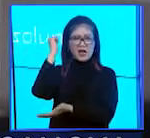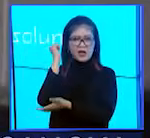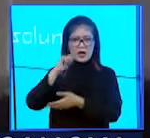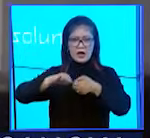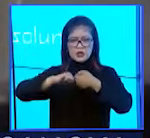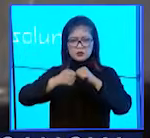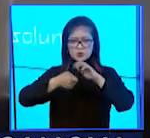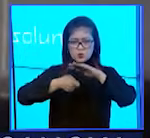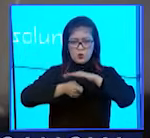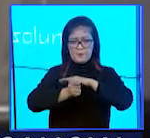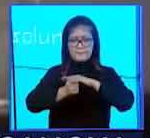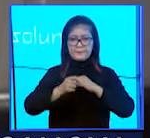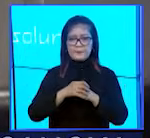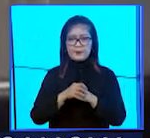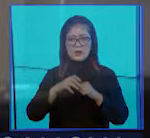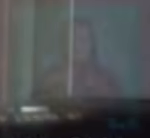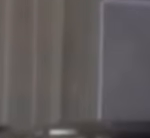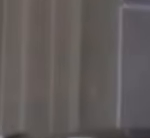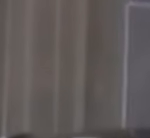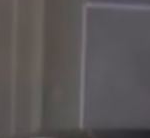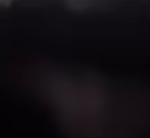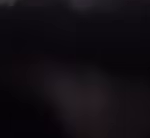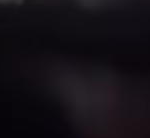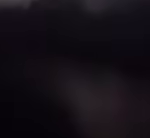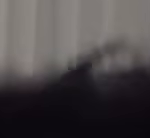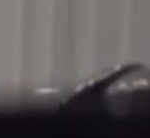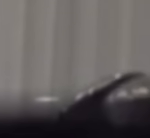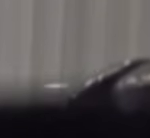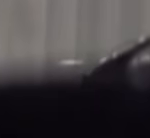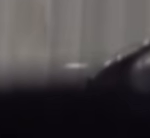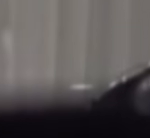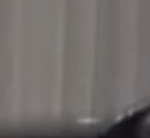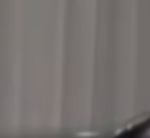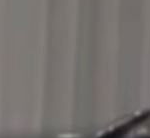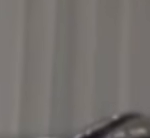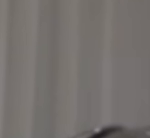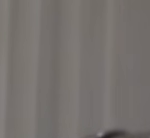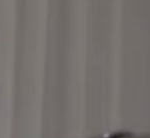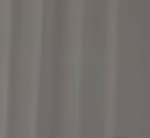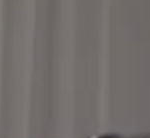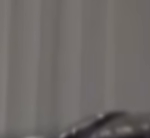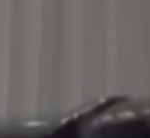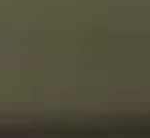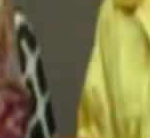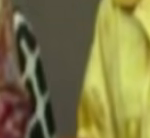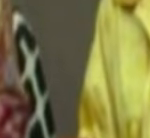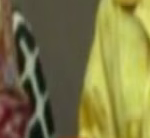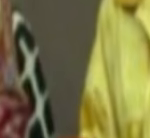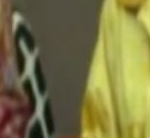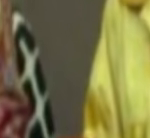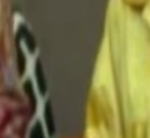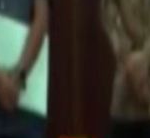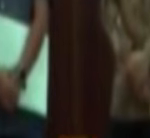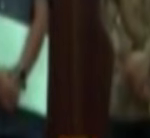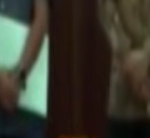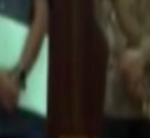KPK menyebutkan surat perintah penyidikan atau sprindik atas nama Aziz Syamsuddin telah diterbitkan beberapa waktu lalu. Penyidik